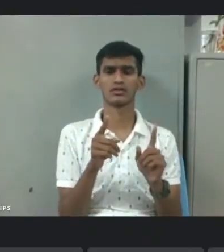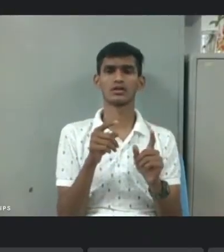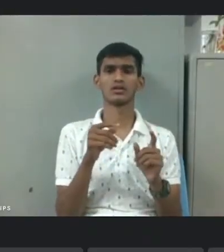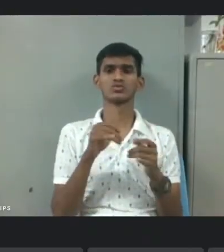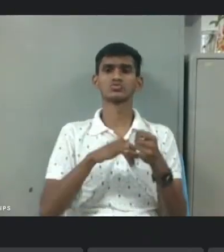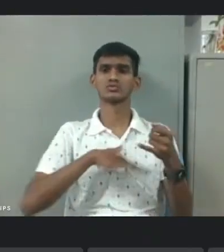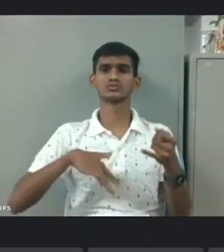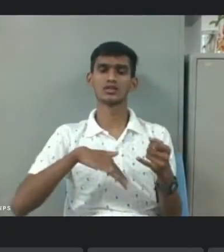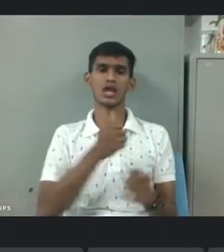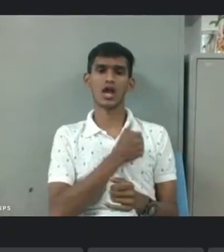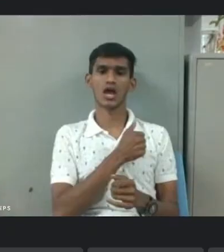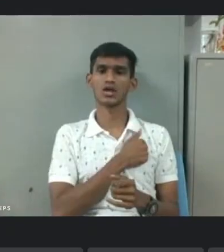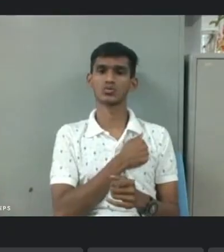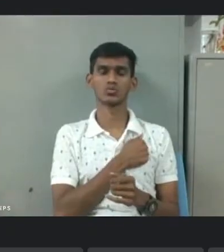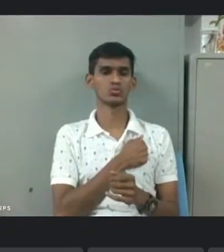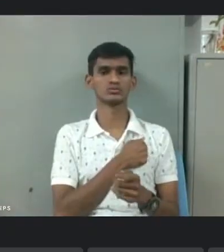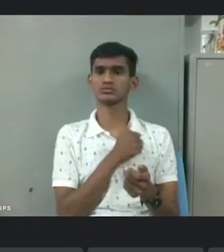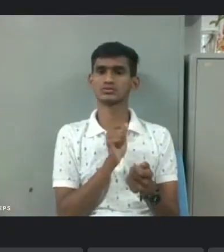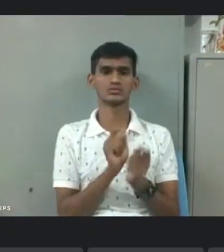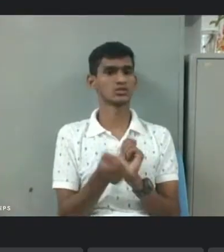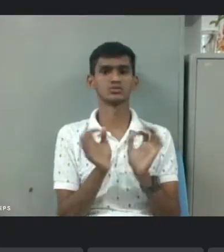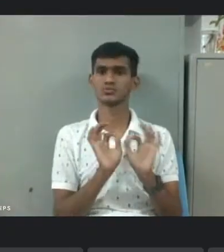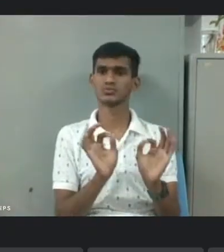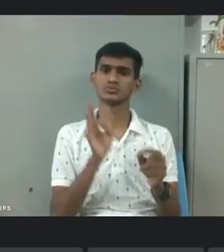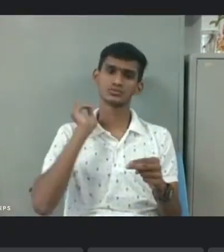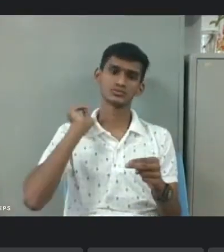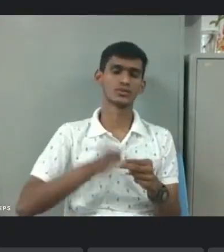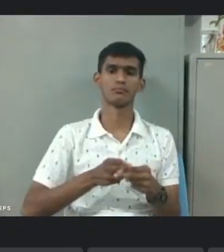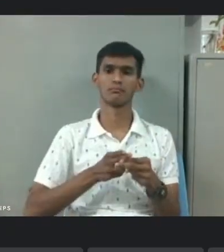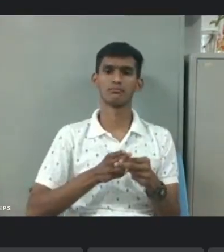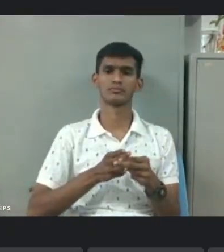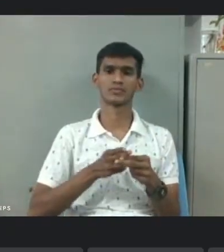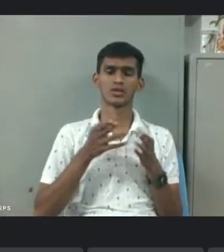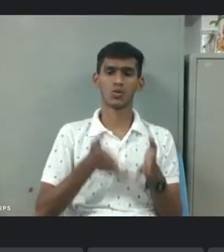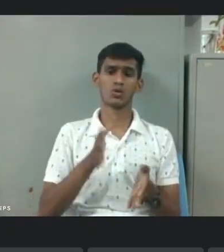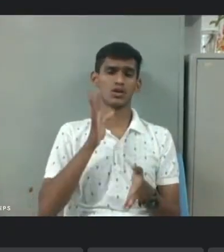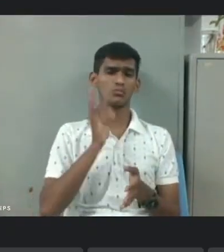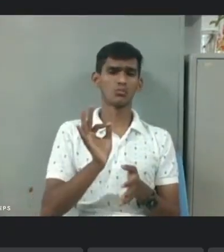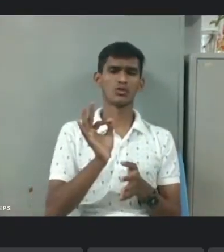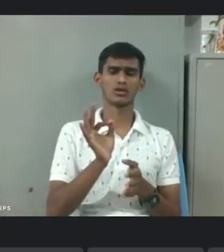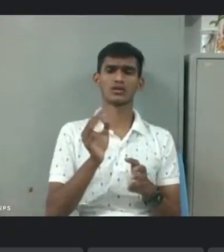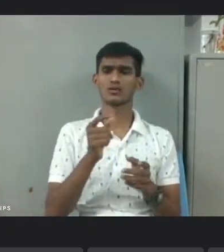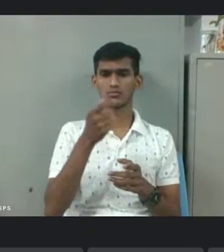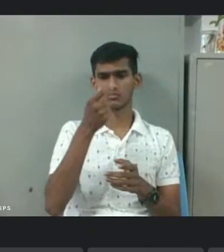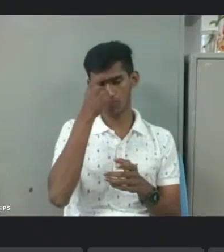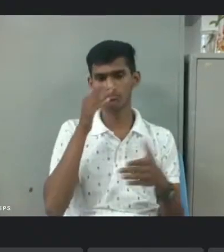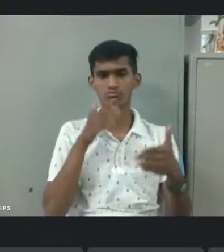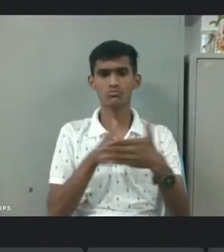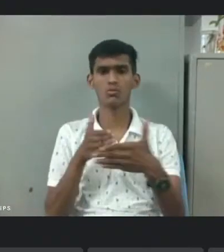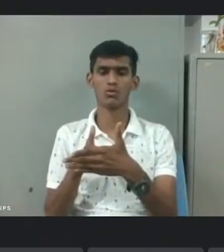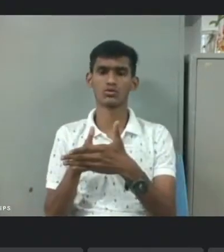മനോഭാവത്തിൽ കാര്യമായിട്ടുള്ള വ്യത്യാസങ്ങൾ ഇനിയും വരാനിരിക്കുന്നുണ്ട്. അപ്പൊ ഈ ഒരു 2 മേജർ പ്രോബ്ലമാണ് നമ്മളുടെ